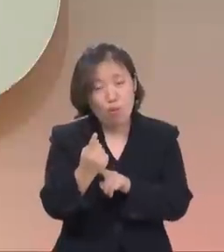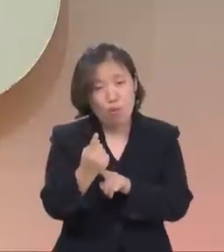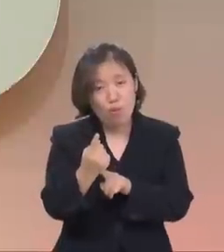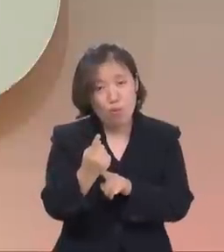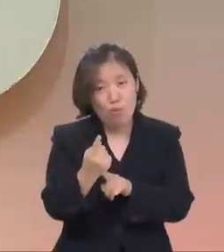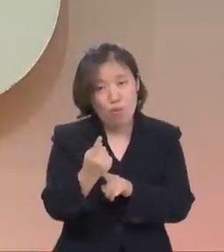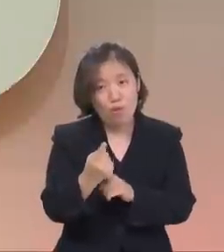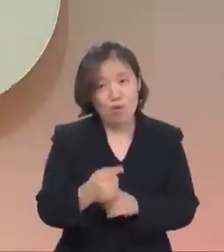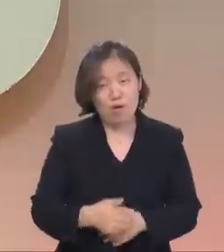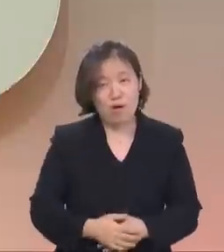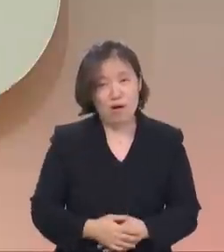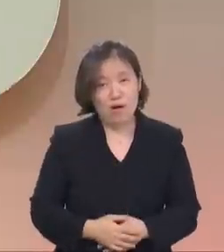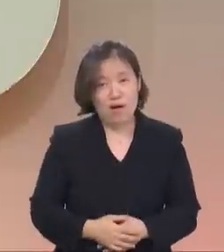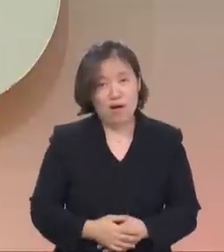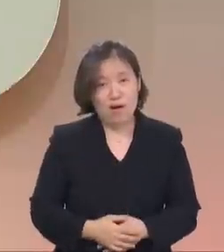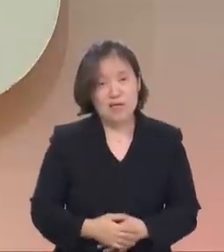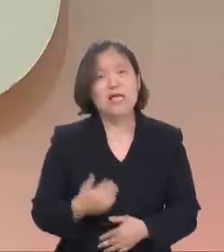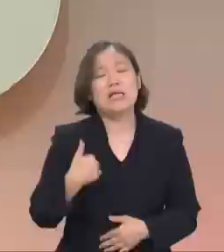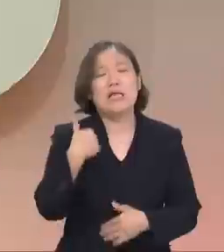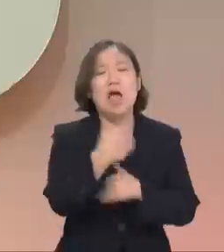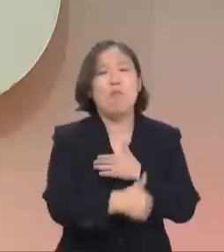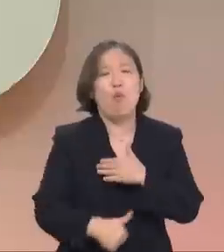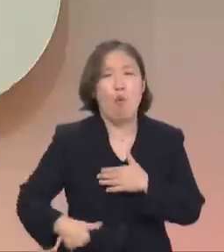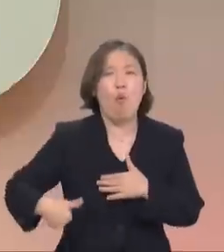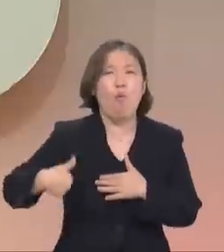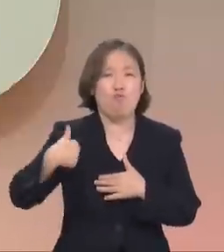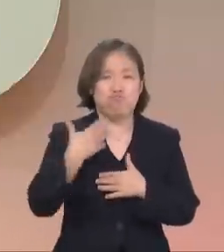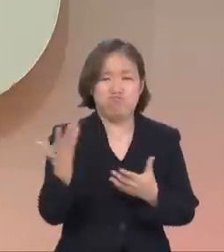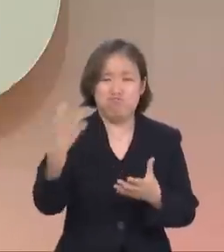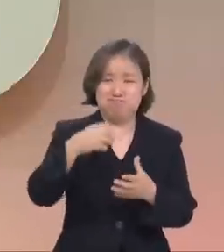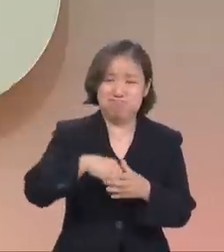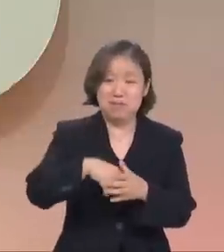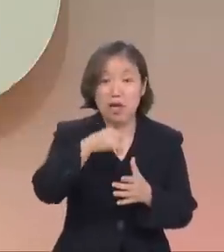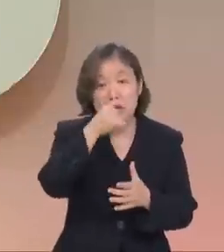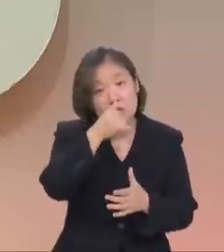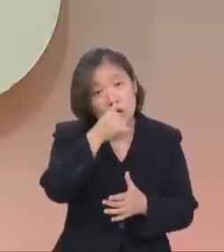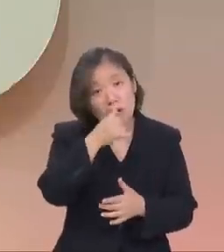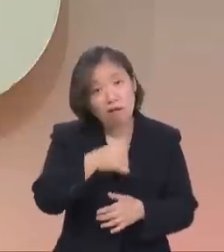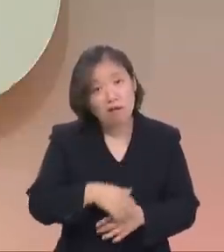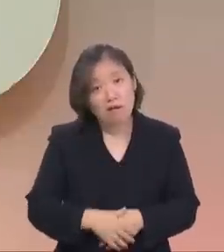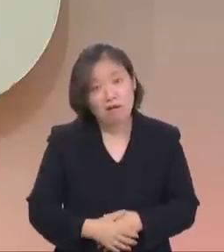암세포는 내 몸 안에 있는이 암 종양 종양 떡을 암세포는